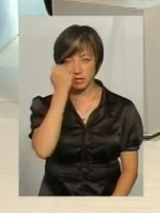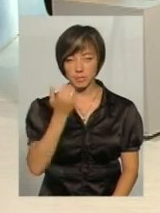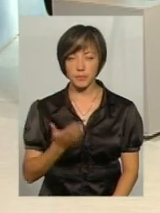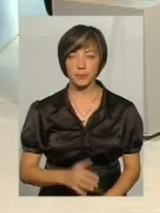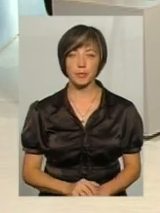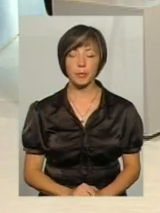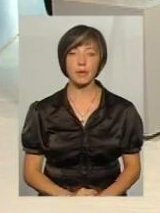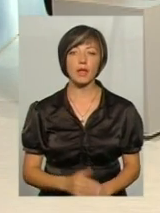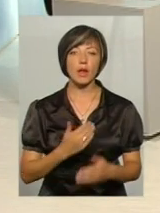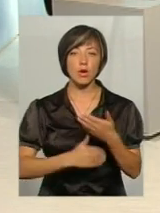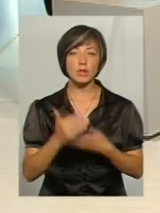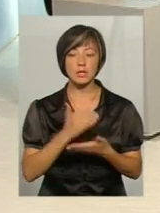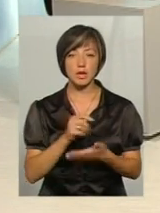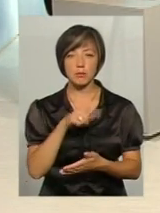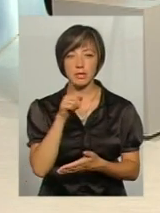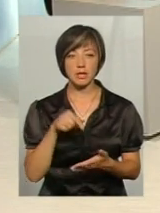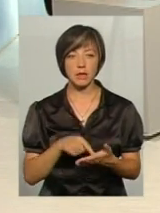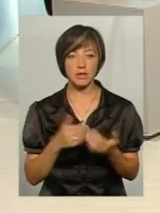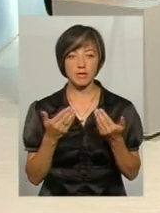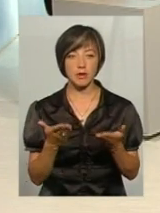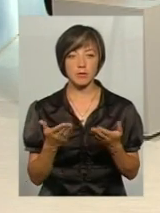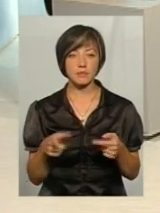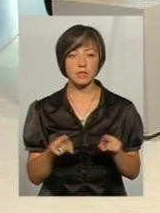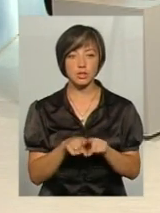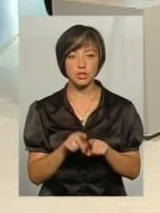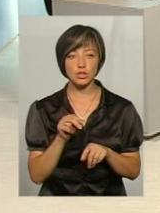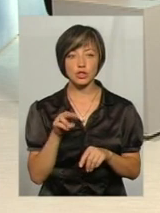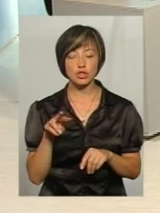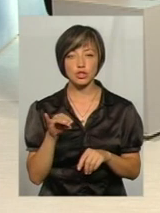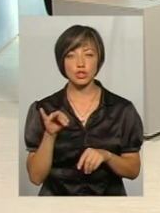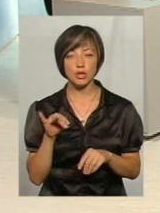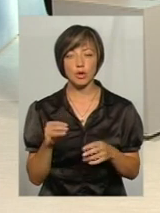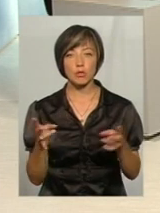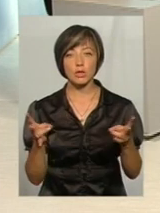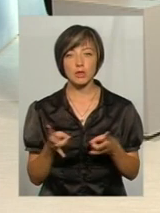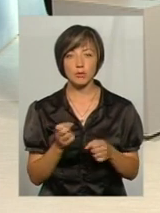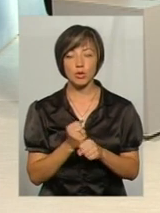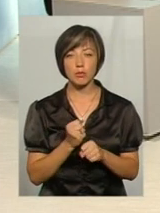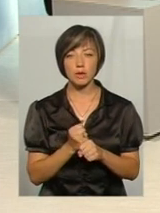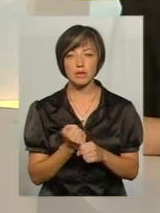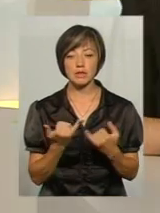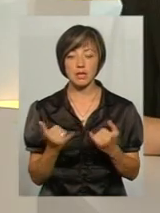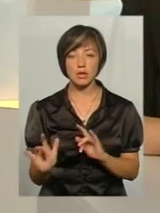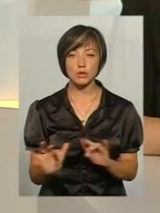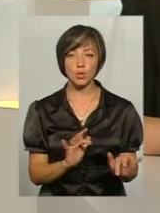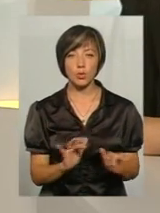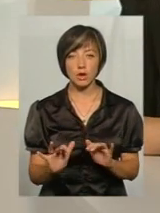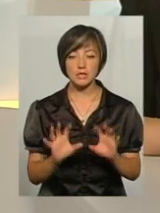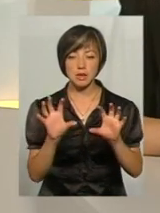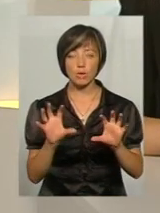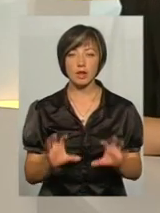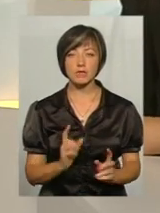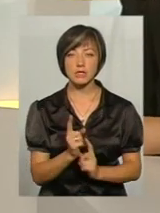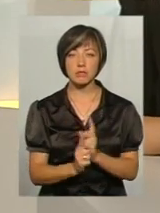І останнє питання для наших гостей. Все ж таки, чи потрібно робити якісь зараз кроки,